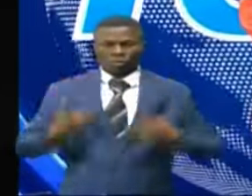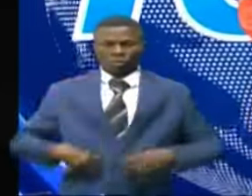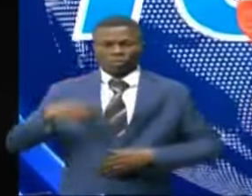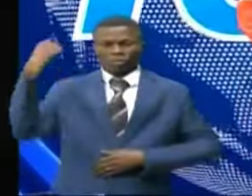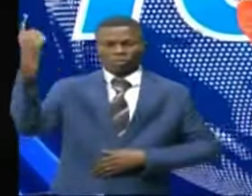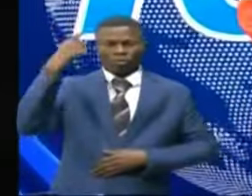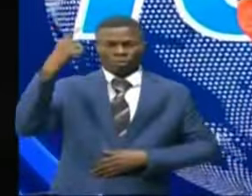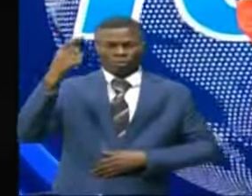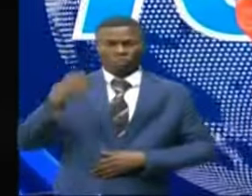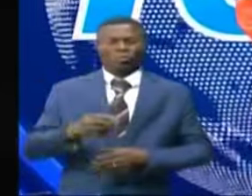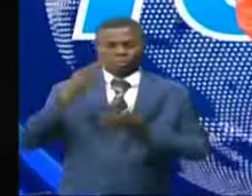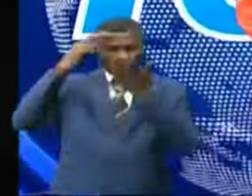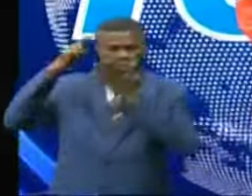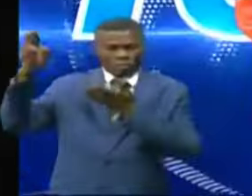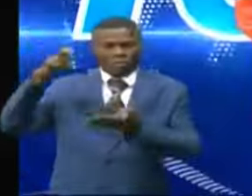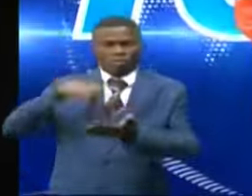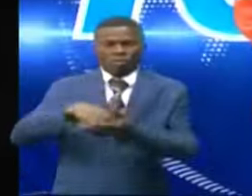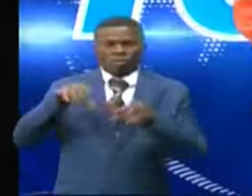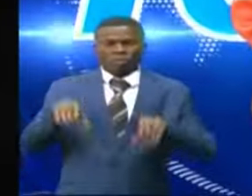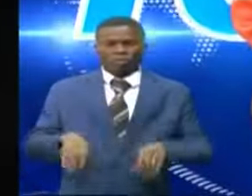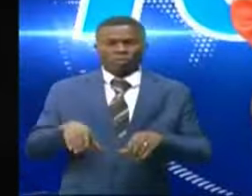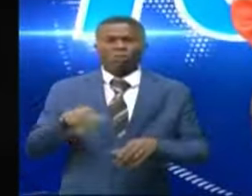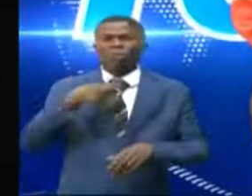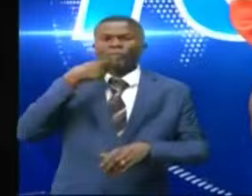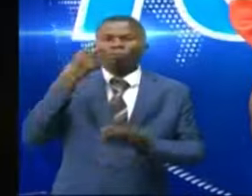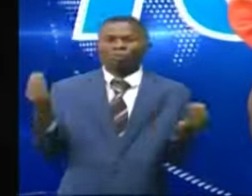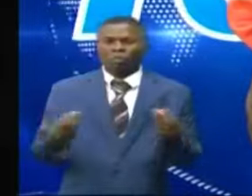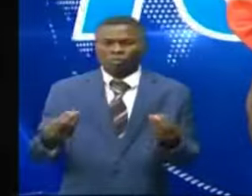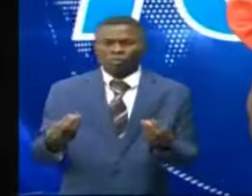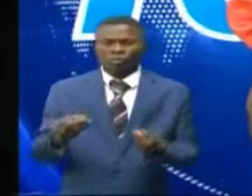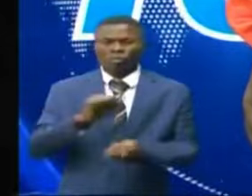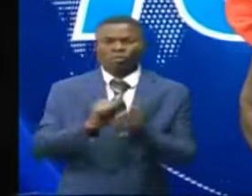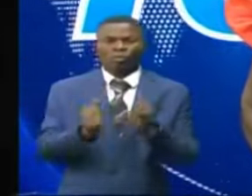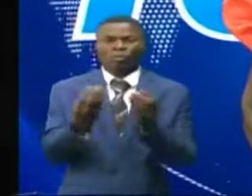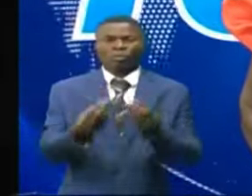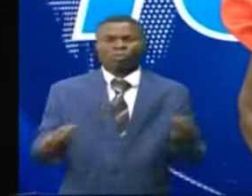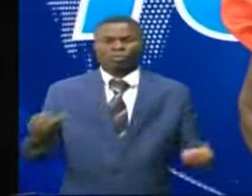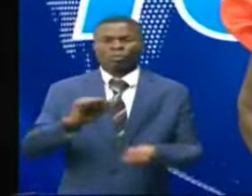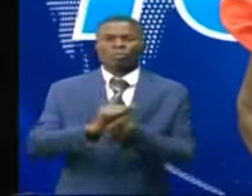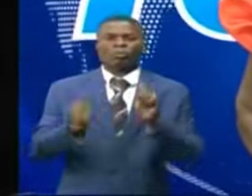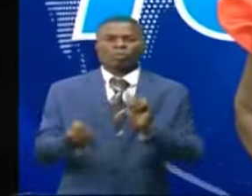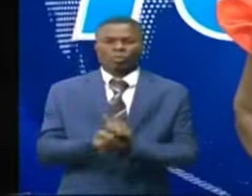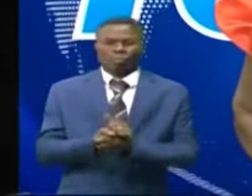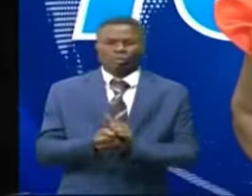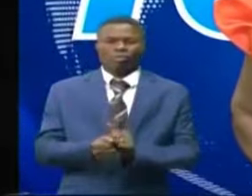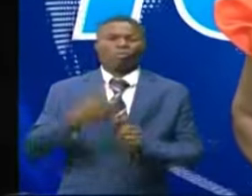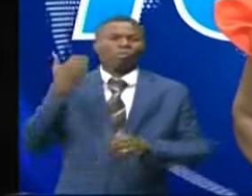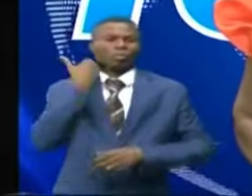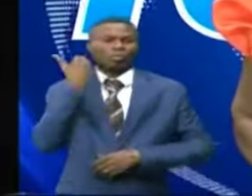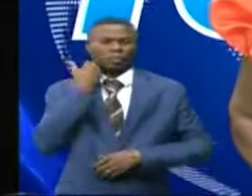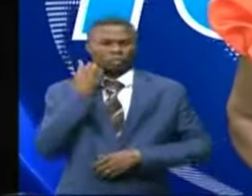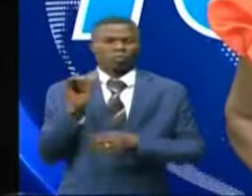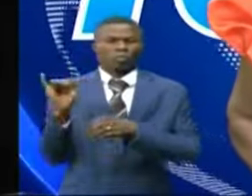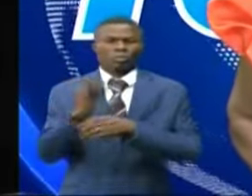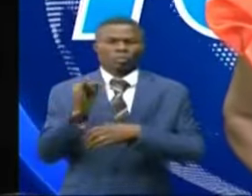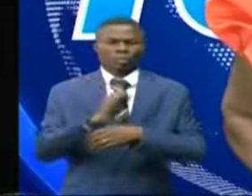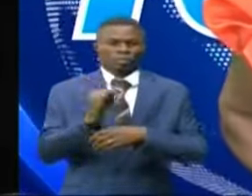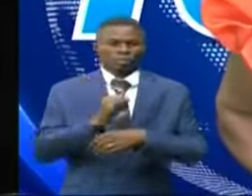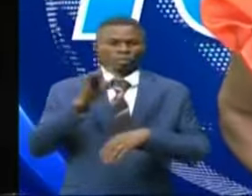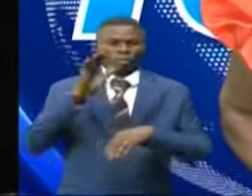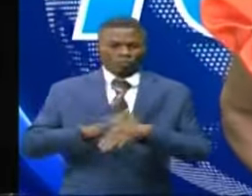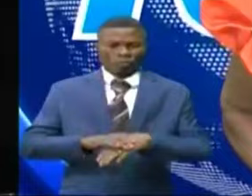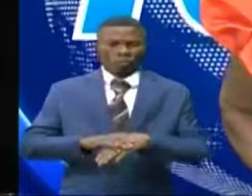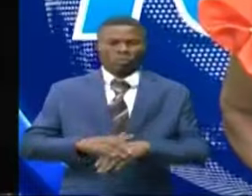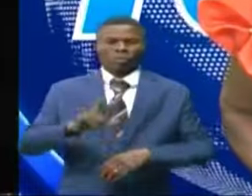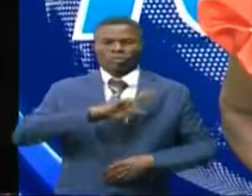l'université protestante au Congo. Question de voir comment résoudre les problèmes de la pathologie infectieuse que connaît